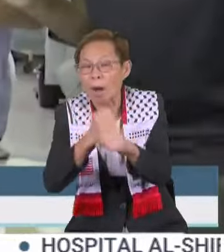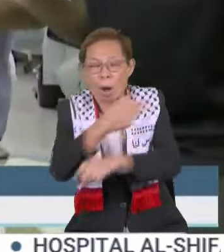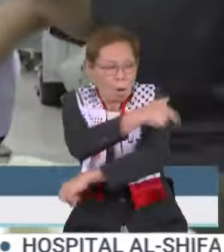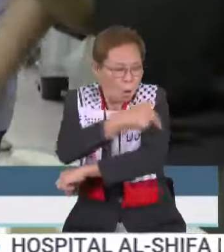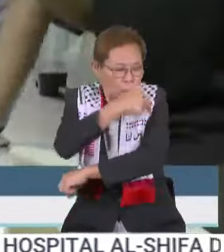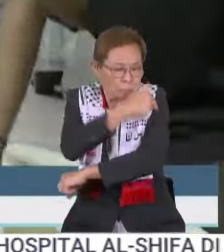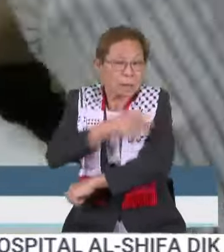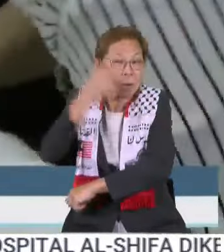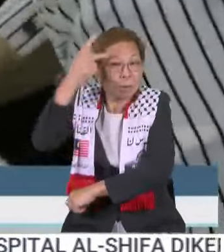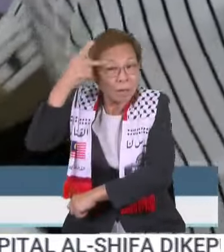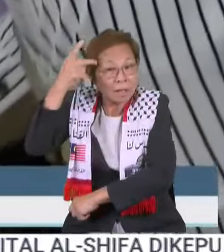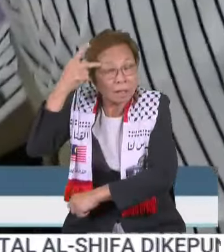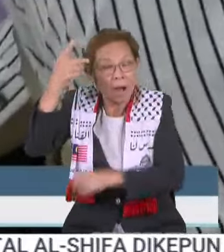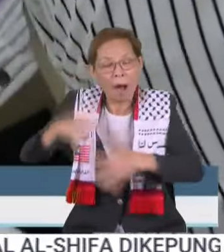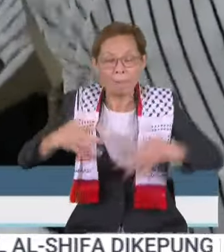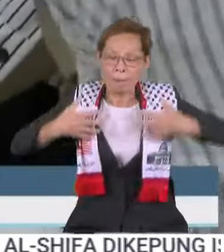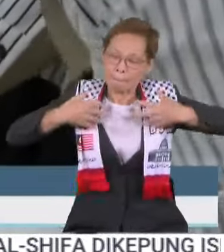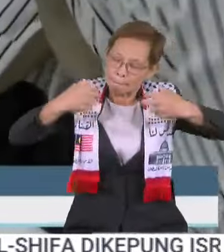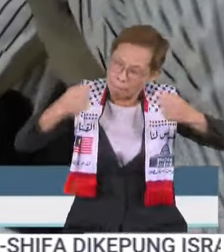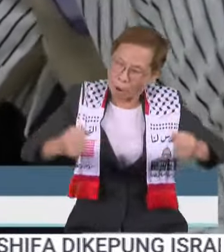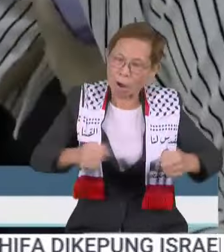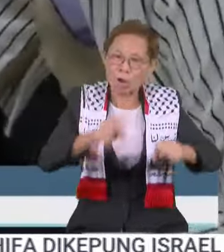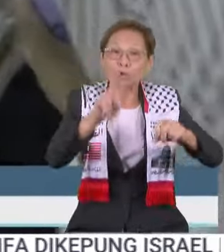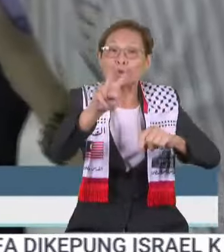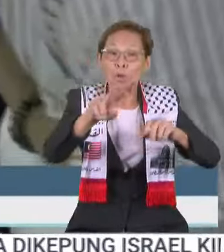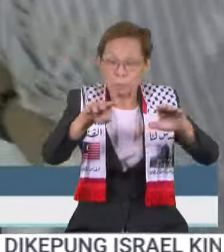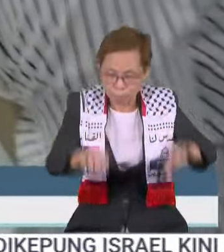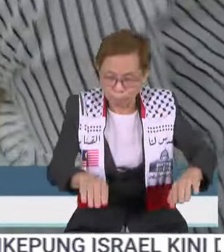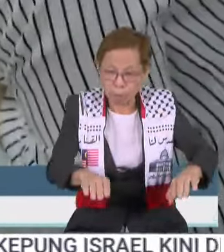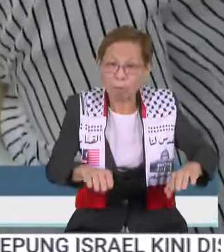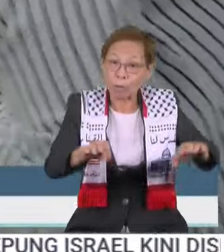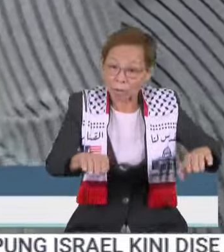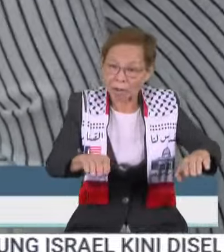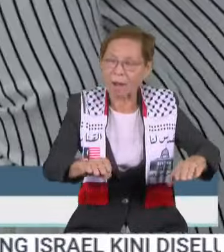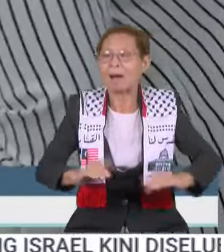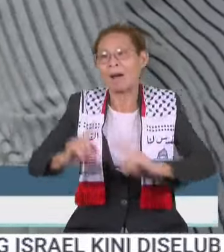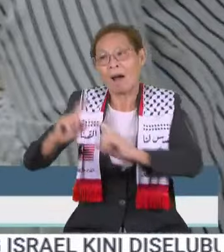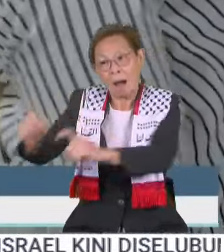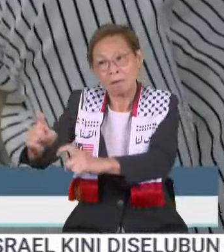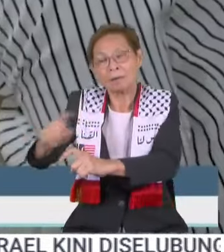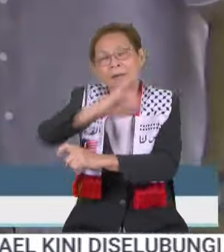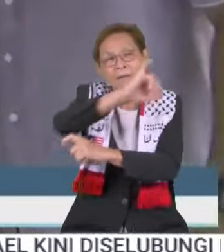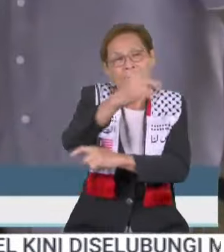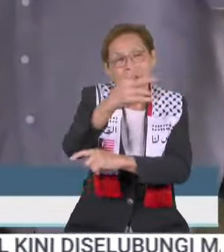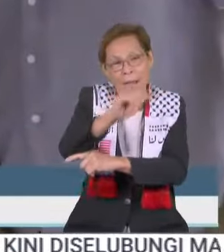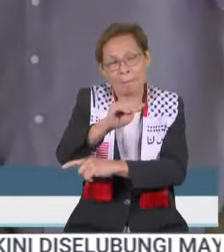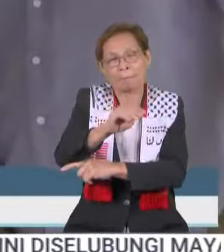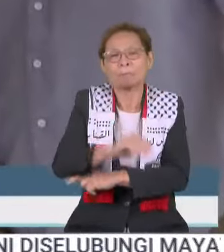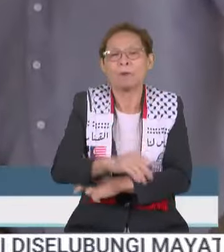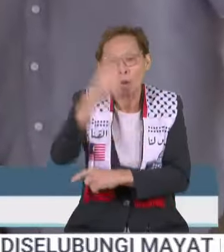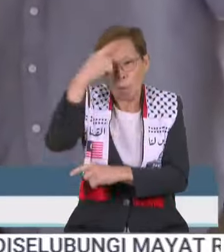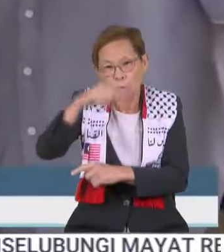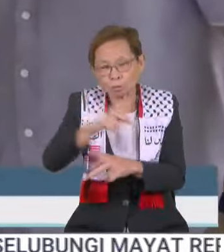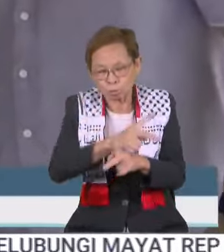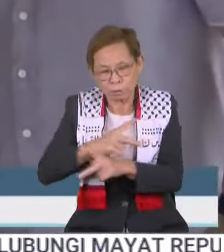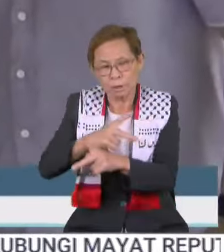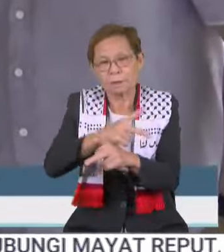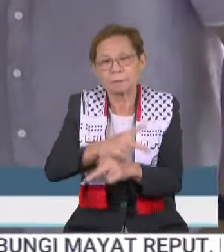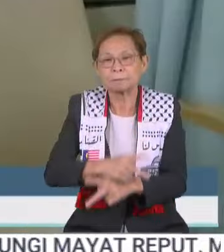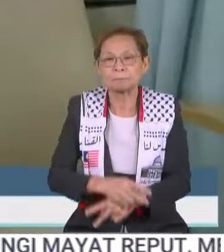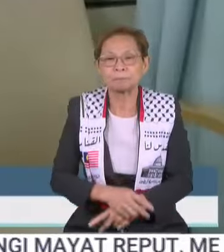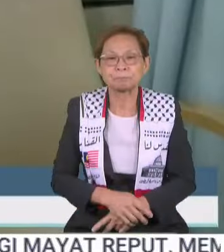Hospital Keningau. Selepas sembuh sepenuhnya, dua kanak-kanak ini akan diserahkan kepada pihak Jabatan Kebajikan Masyarakat untuk